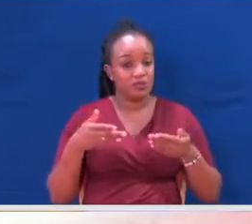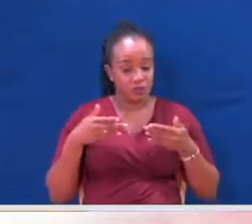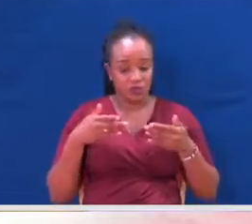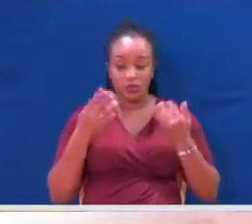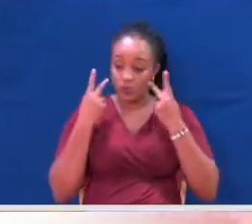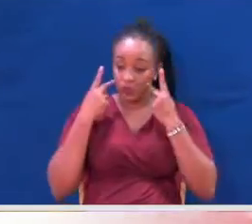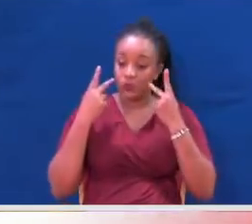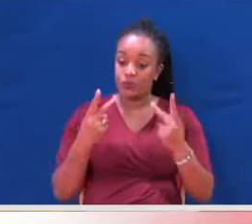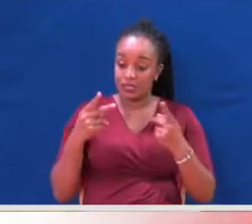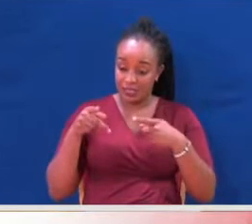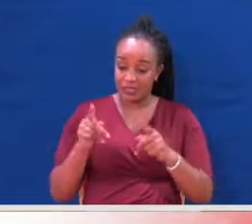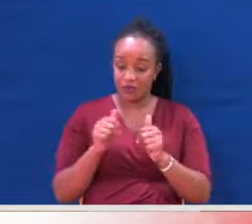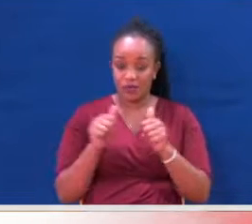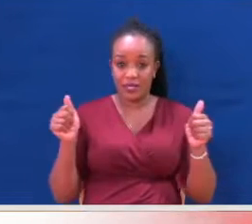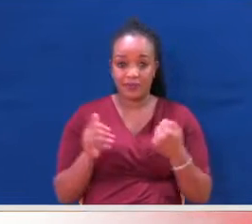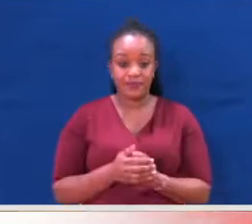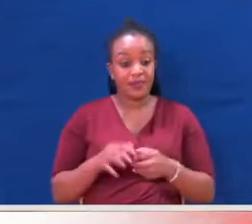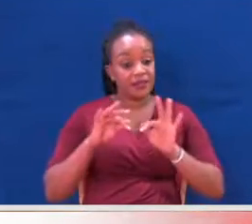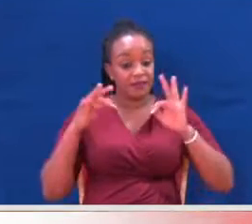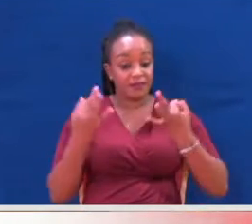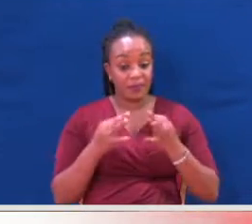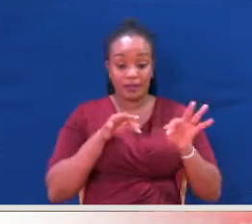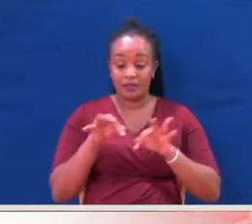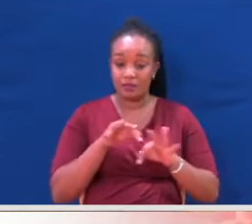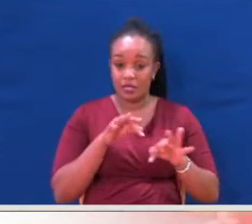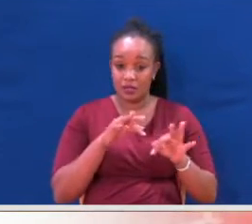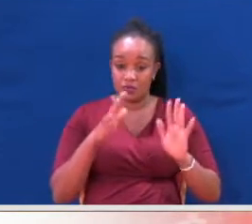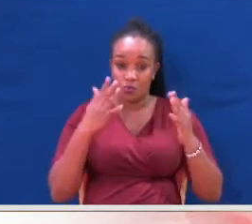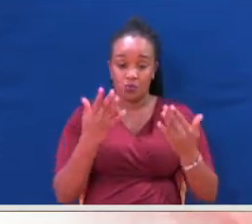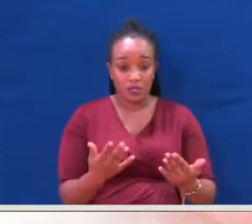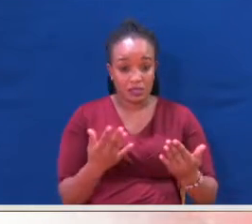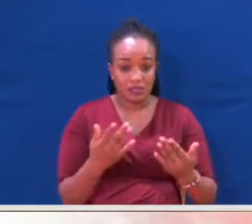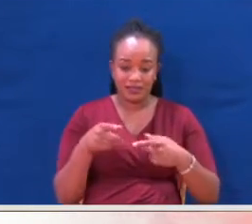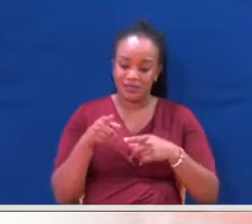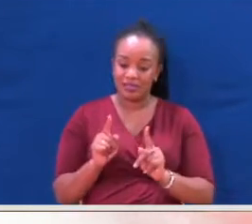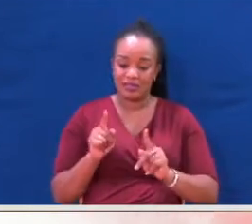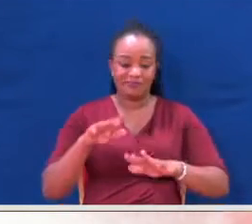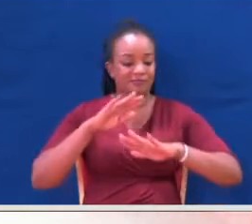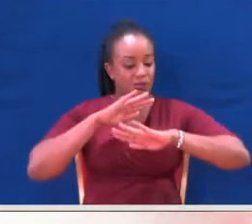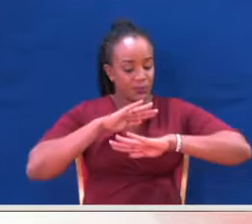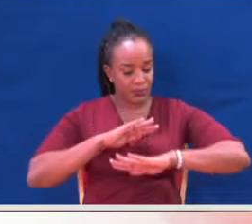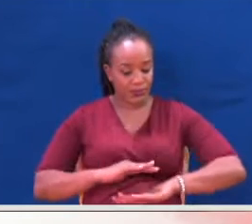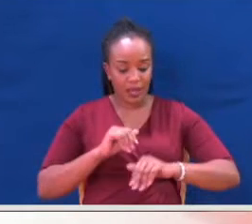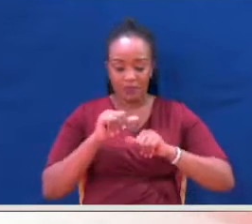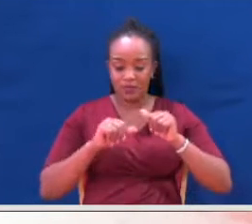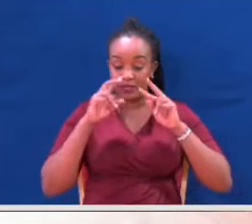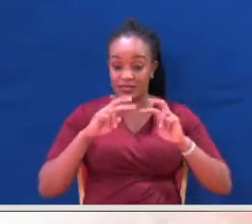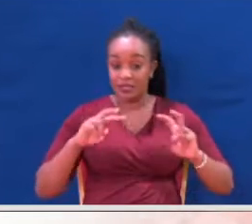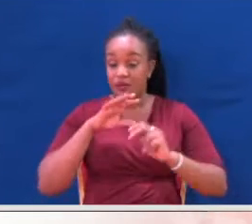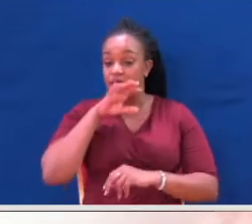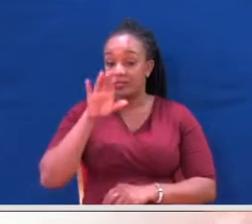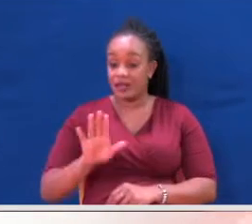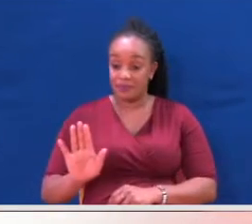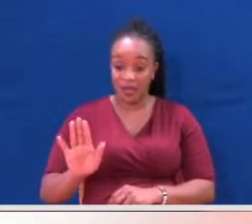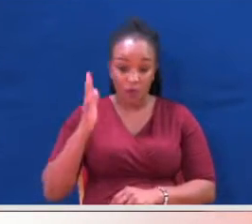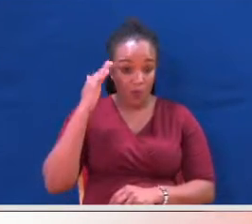tumuone machoni. The family says it is not contented with the search of their kin, claiming that 33 days they are yet